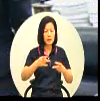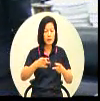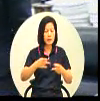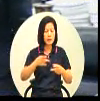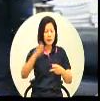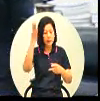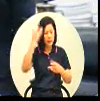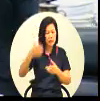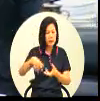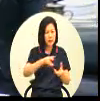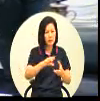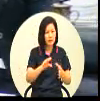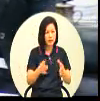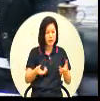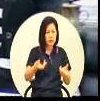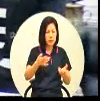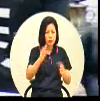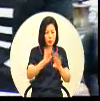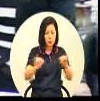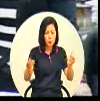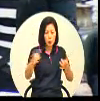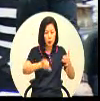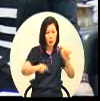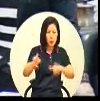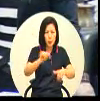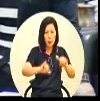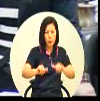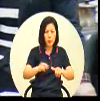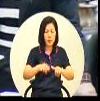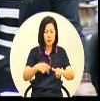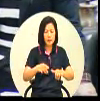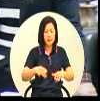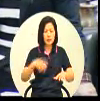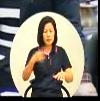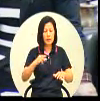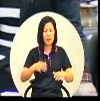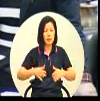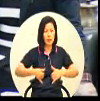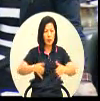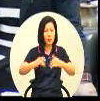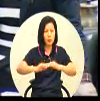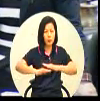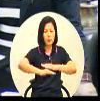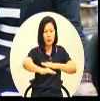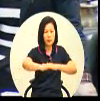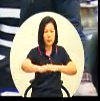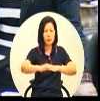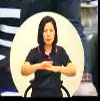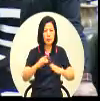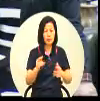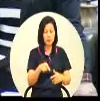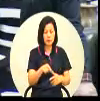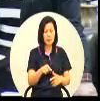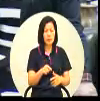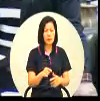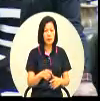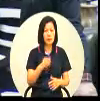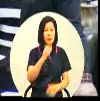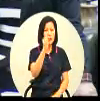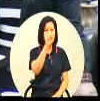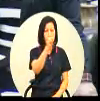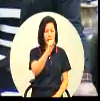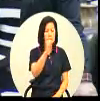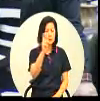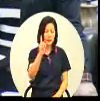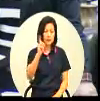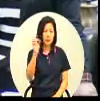土。另外一个是咱改植山形加路桥的部分。嗯。啊，议员一直咧关心这个 SBS 的部分，就是